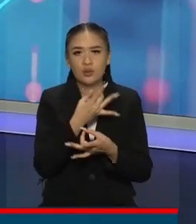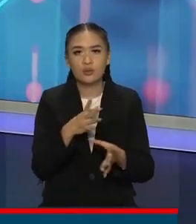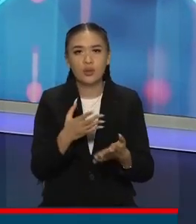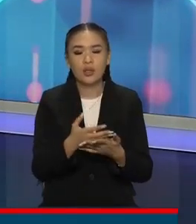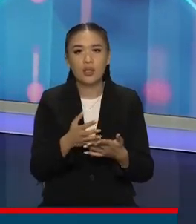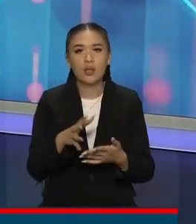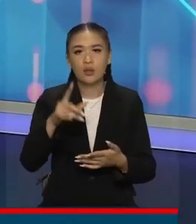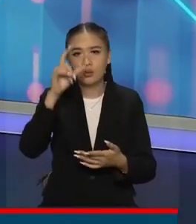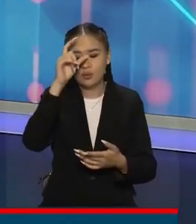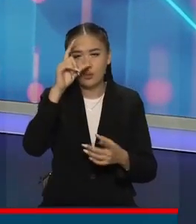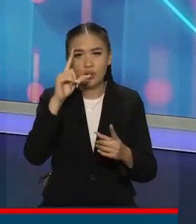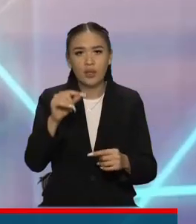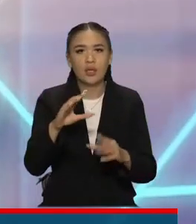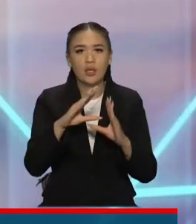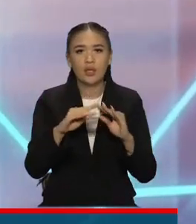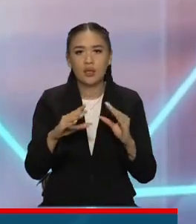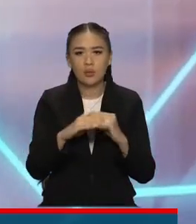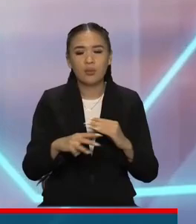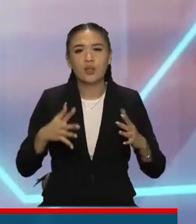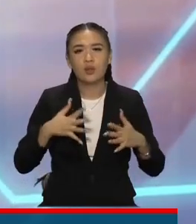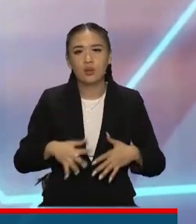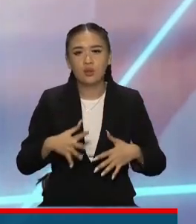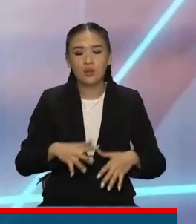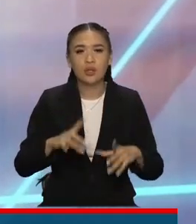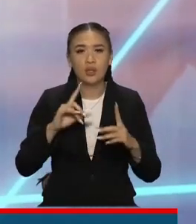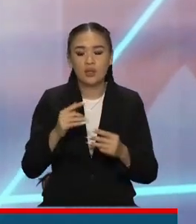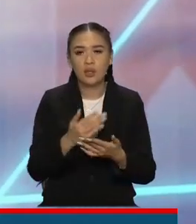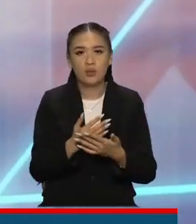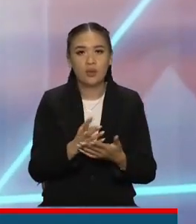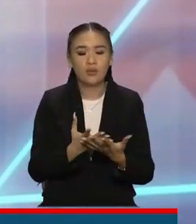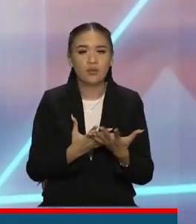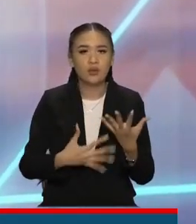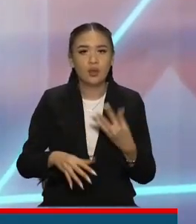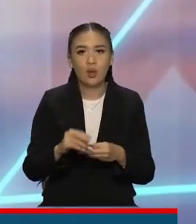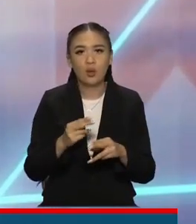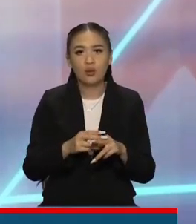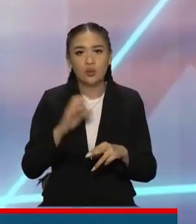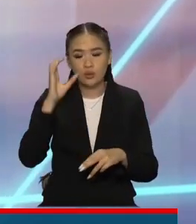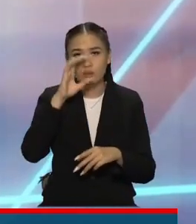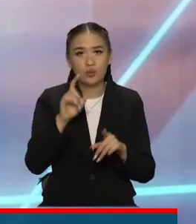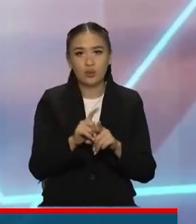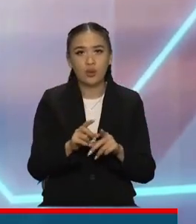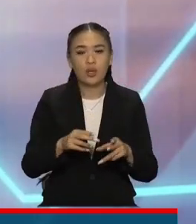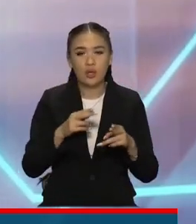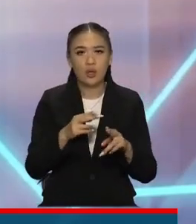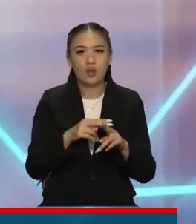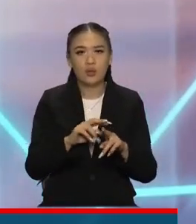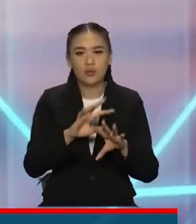бағана Түркияға бар, Египетке бар, Грузияға бар. Бұлар Өзбекстанға барғанның өзінде бұлар отырықшы